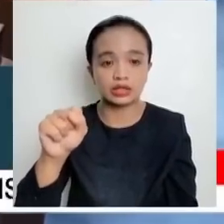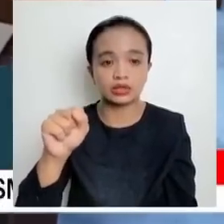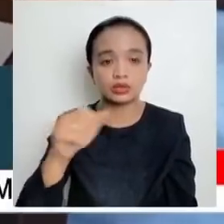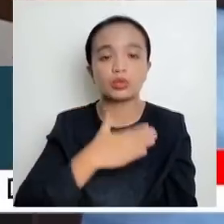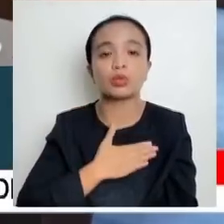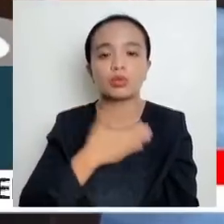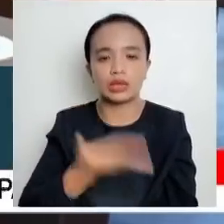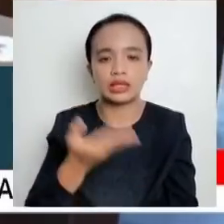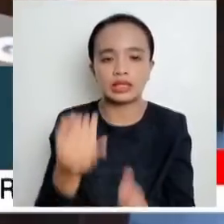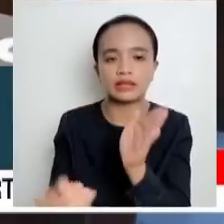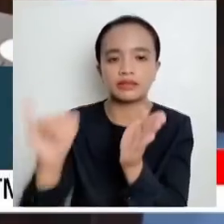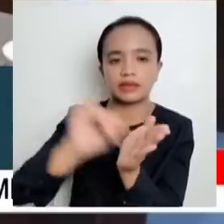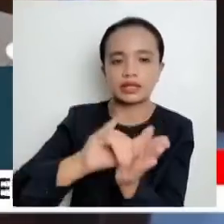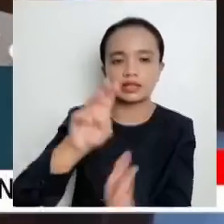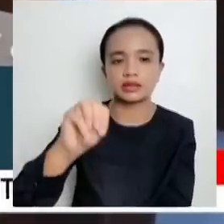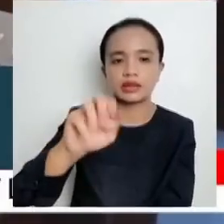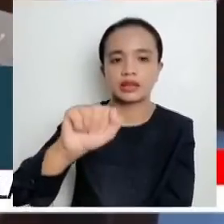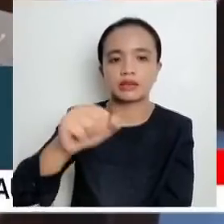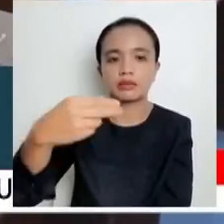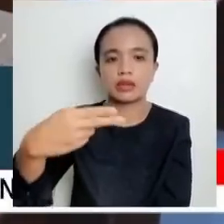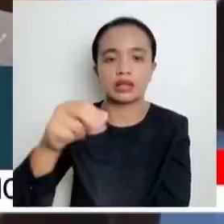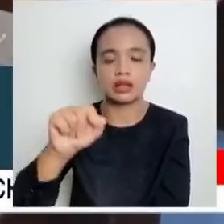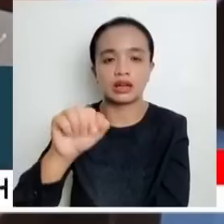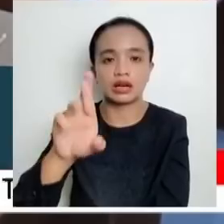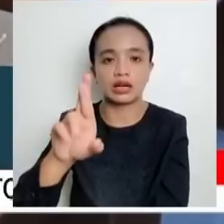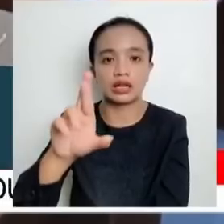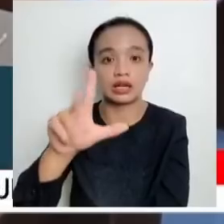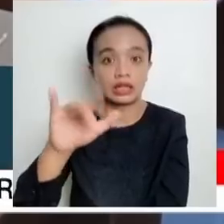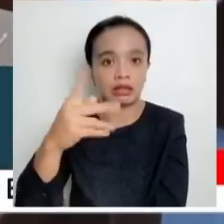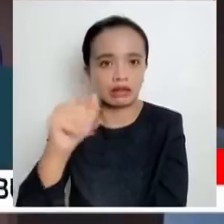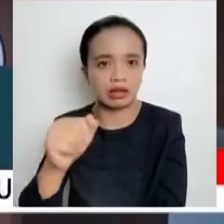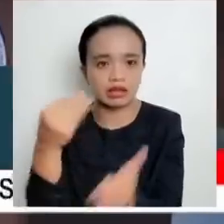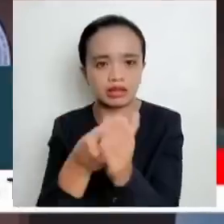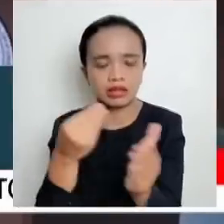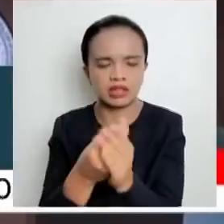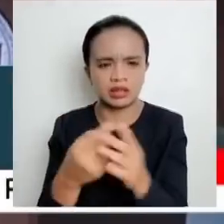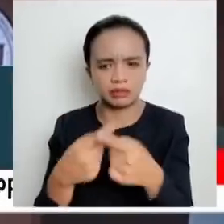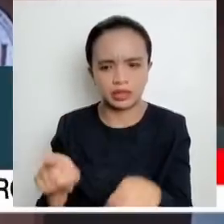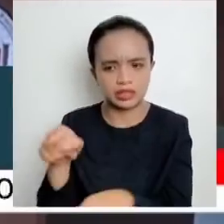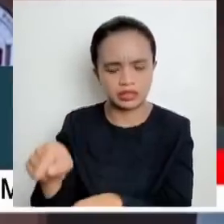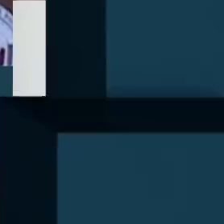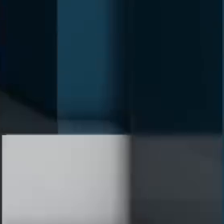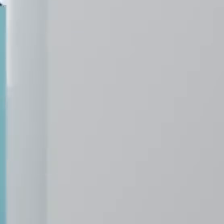in the Maharlika Fund. He believes it's a cause for concern.